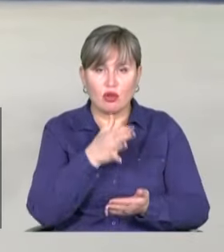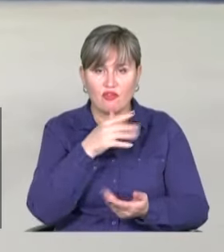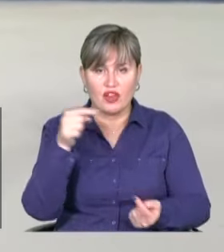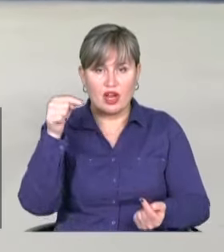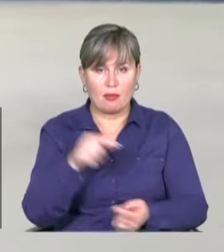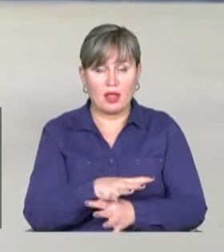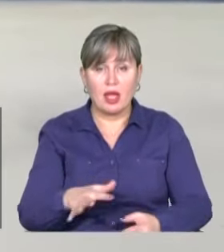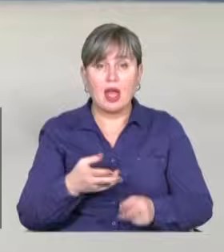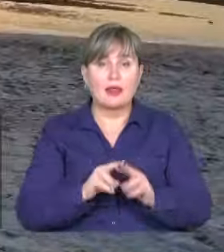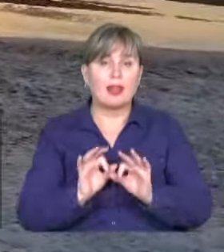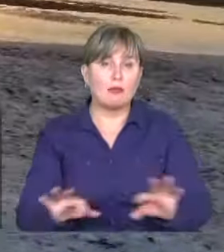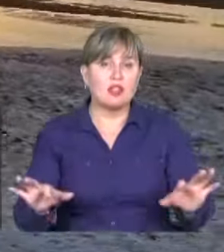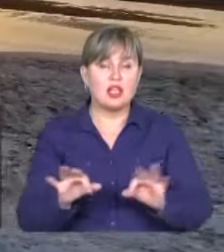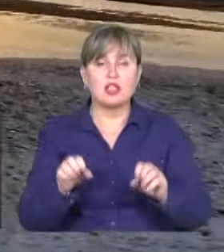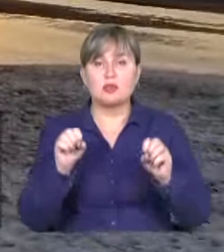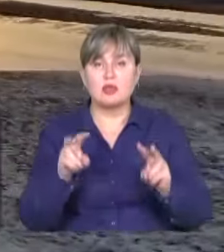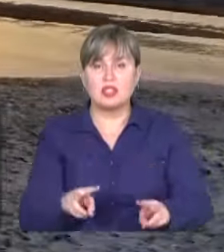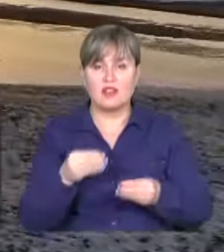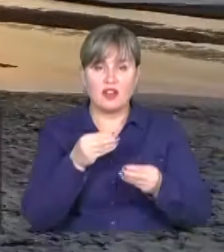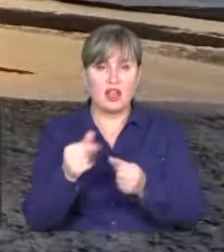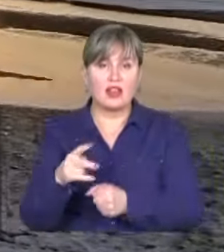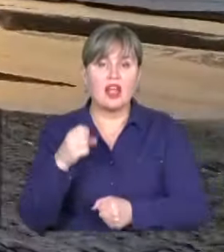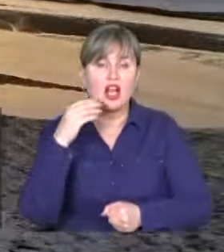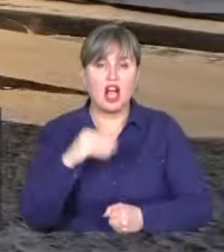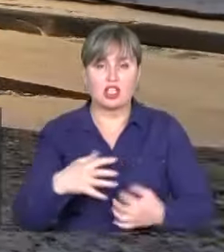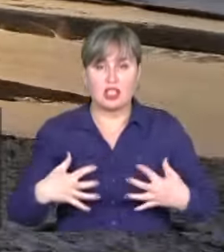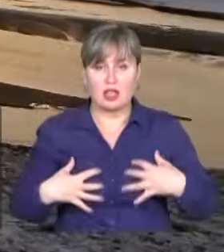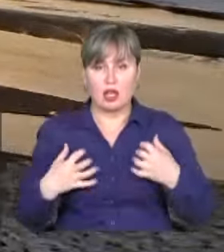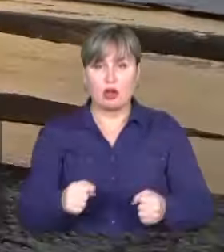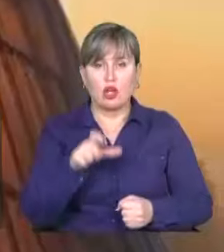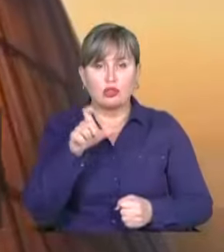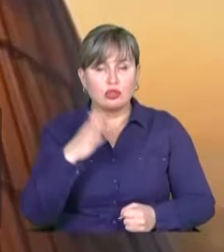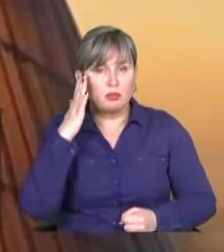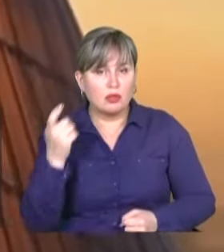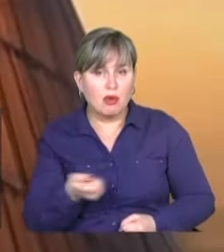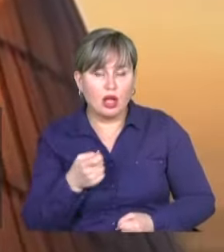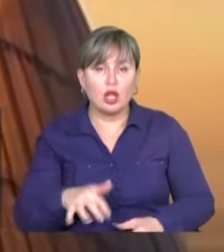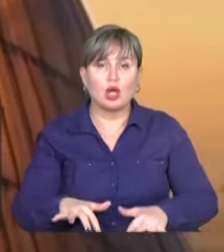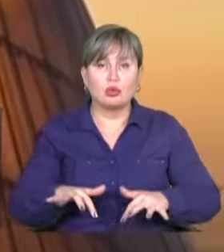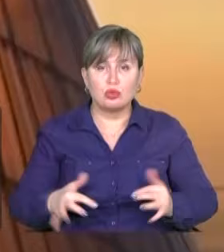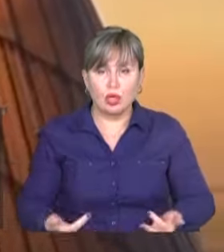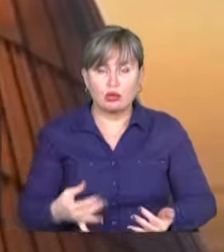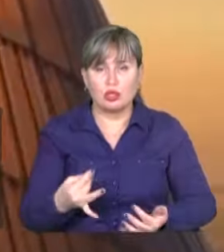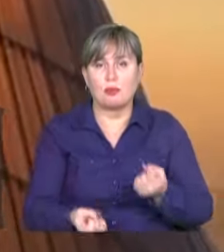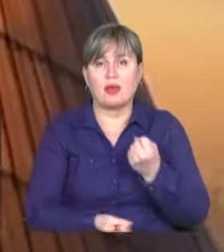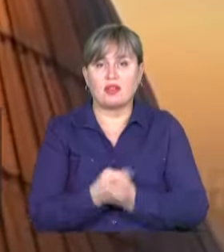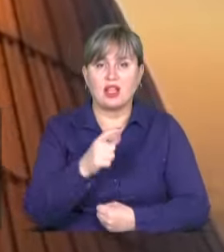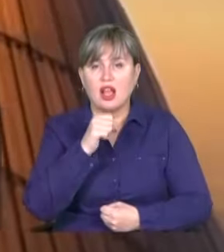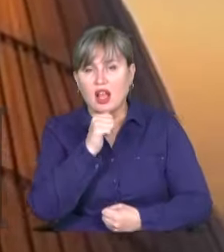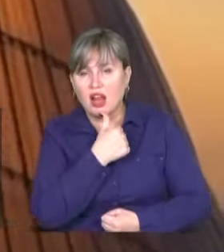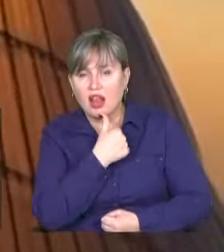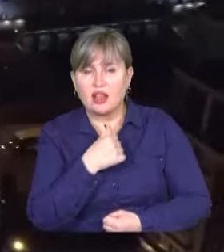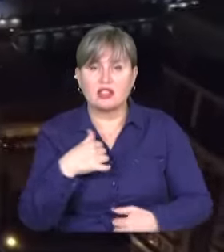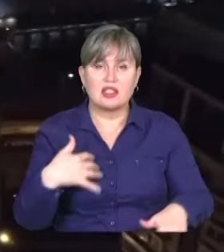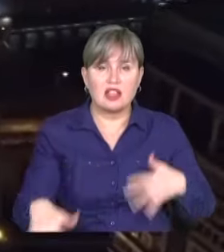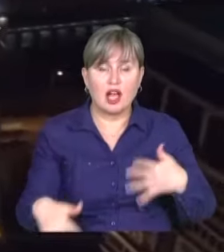поясе. Это, объясняют специалисты, влияет на качество здоровья. Человек не досыпает и устает, а как следствие появляются лень и апатия.